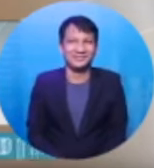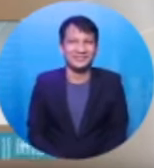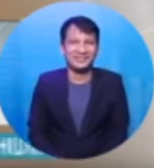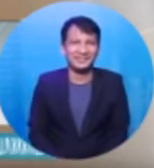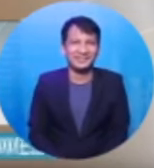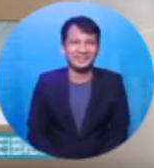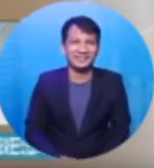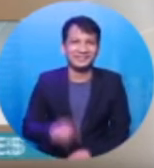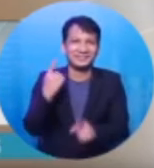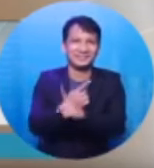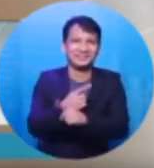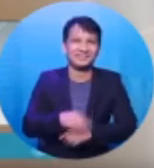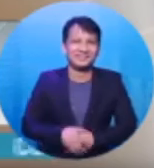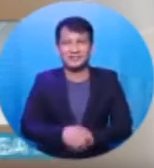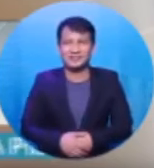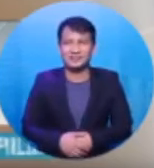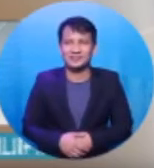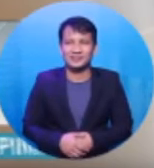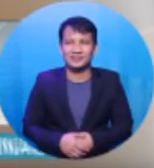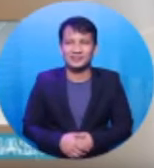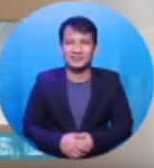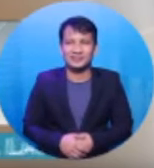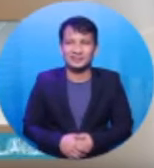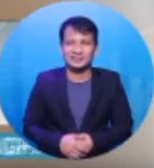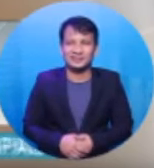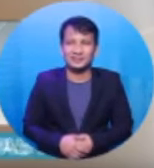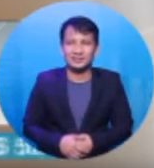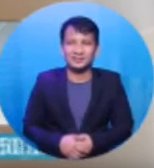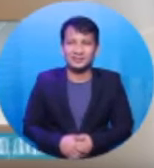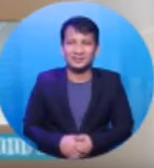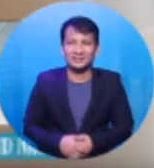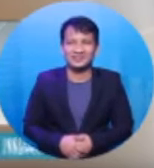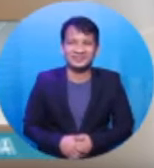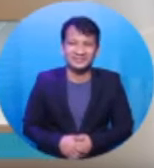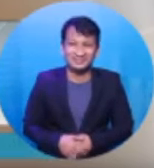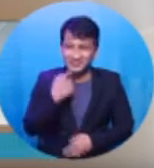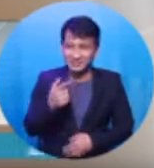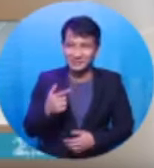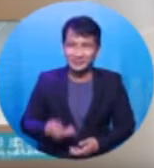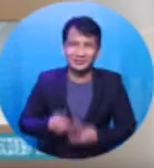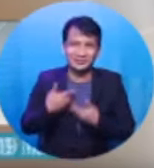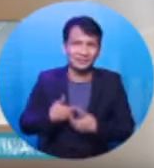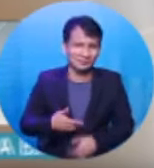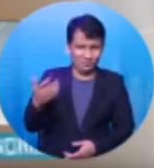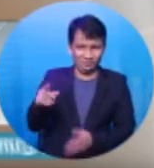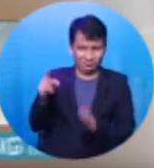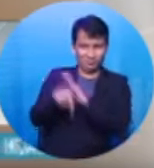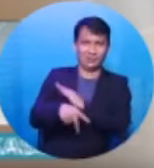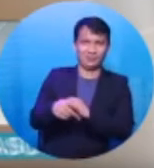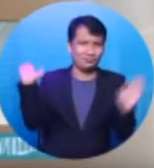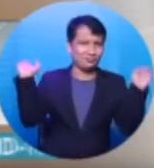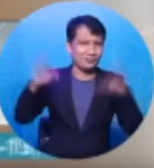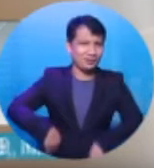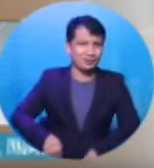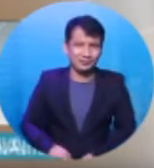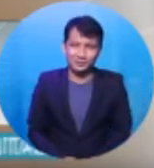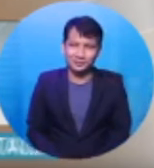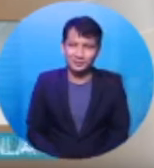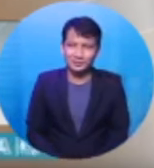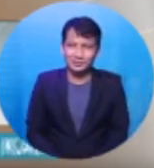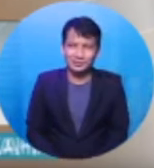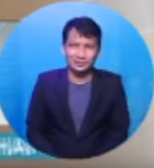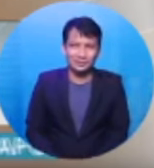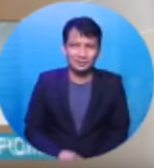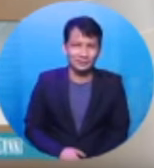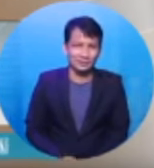yeah. Tama po yung mga sinasabi niyo, ako po ay agree. Gahilas-hilas ng madagway, diyan nga, magpakamatay ko sa lalaki, giyatay. Giyatay. Nga naman ka